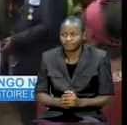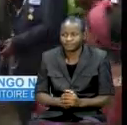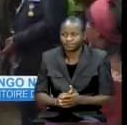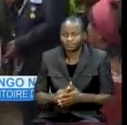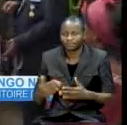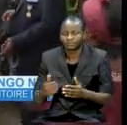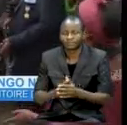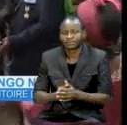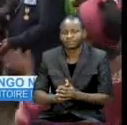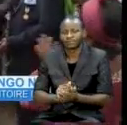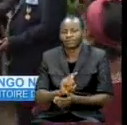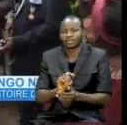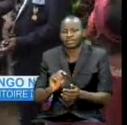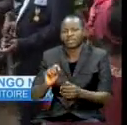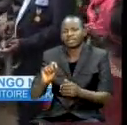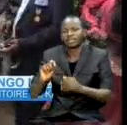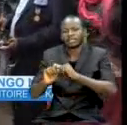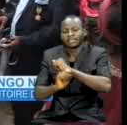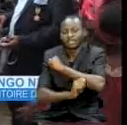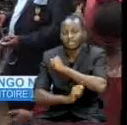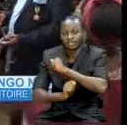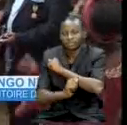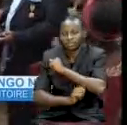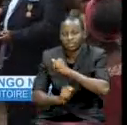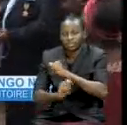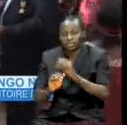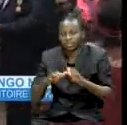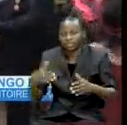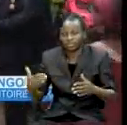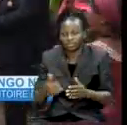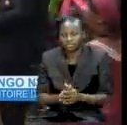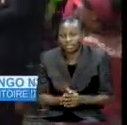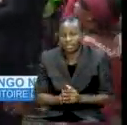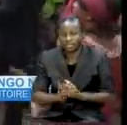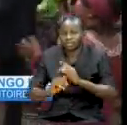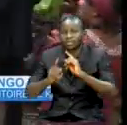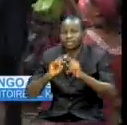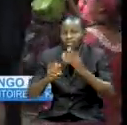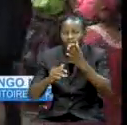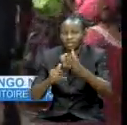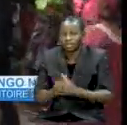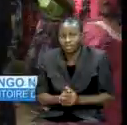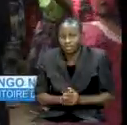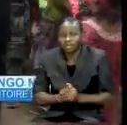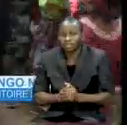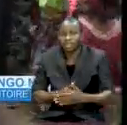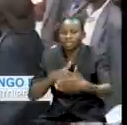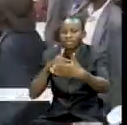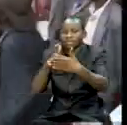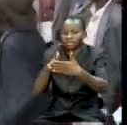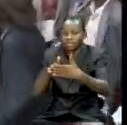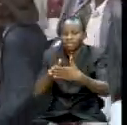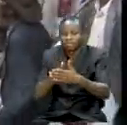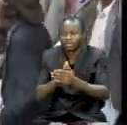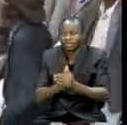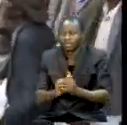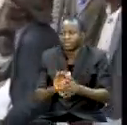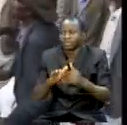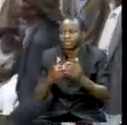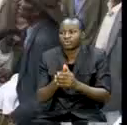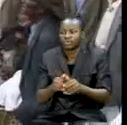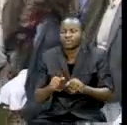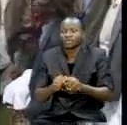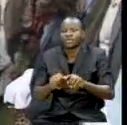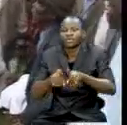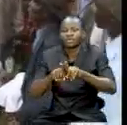de Kamina et dans les différents groupements de son ressort. À son arrivée à l'aérodrome de Kamina, c'est toute la crème des